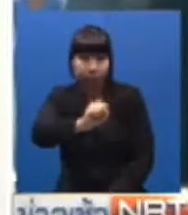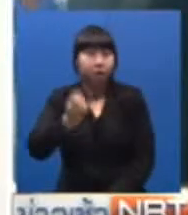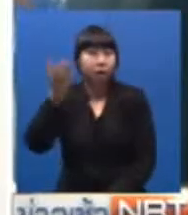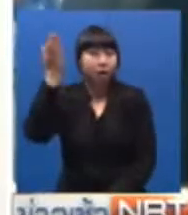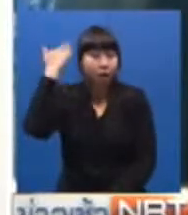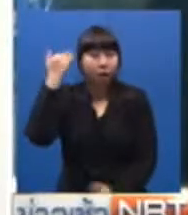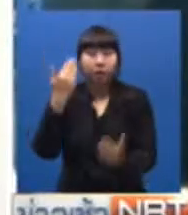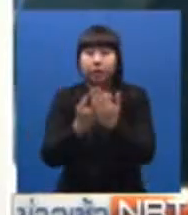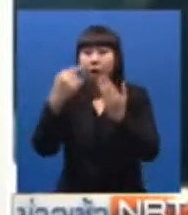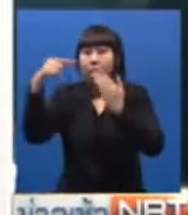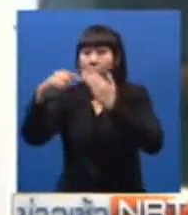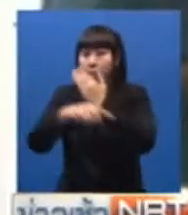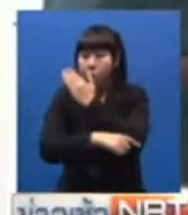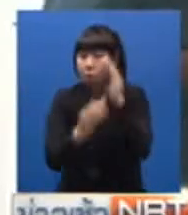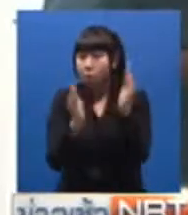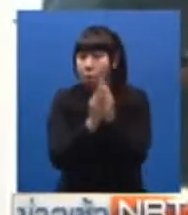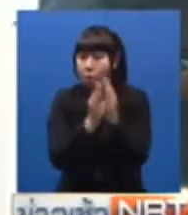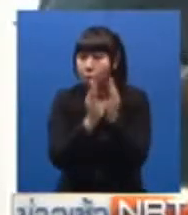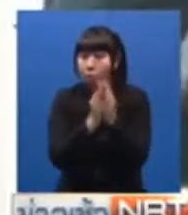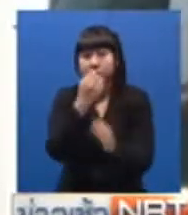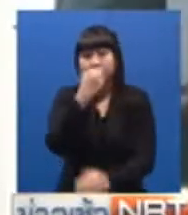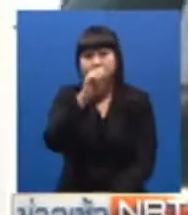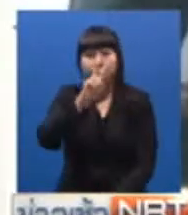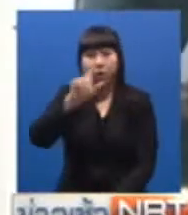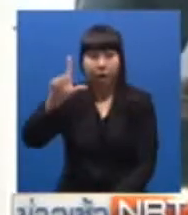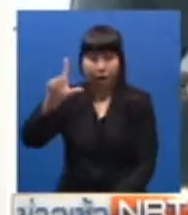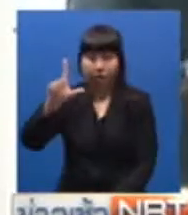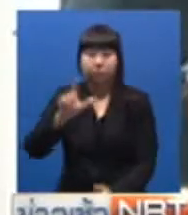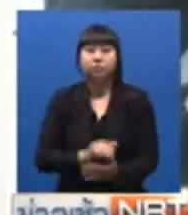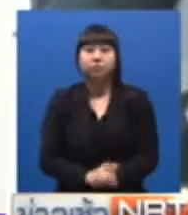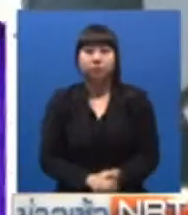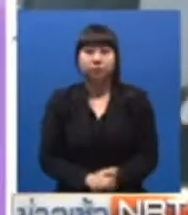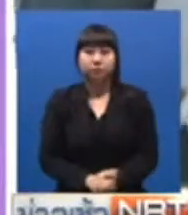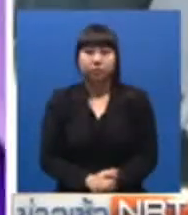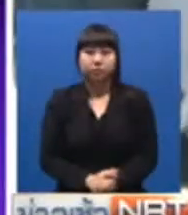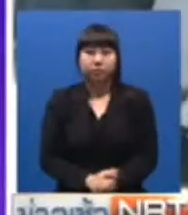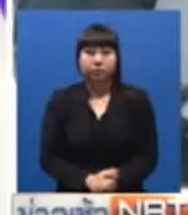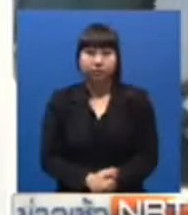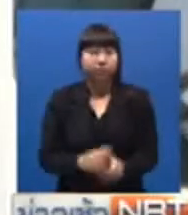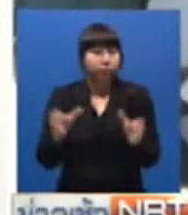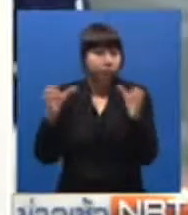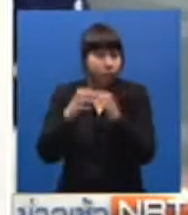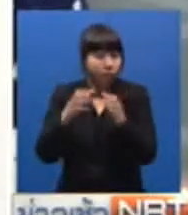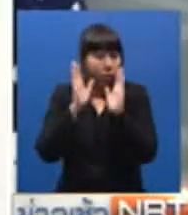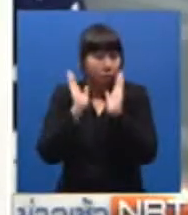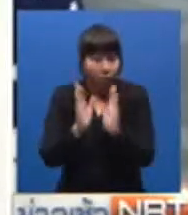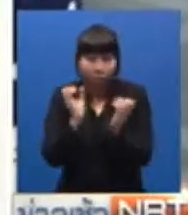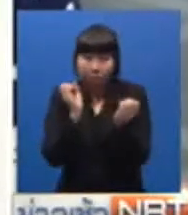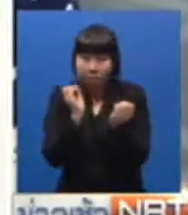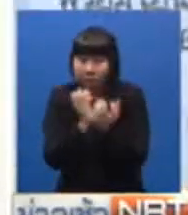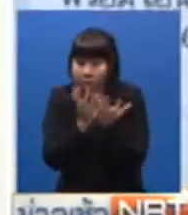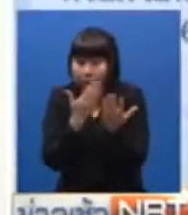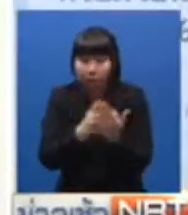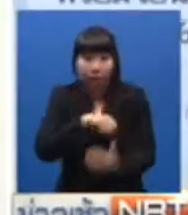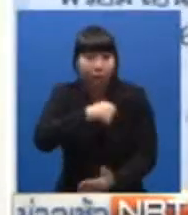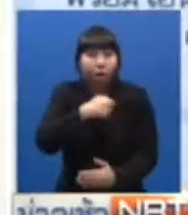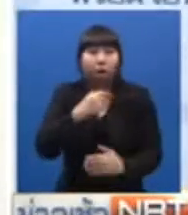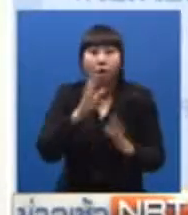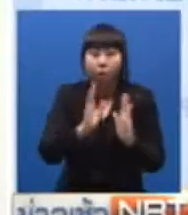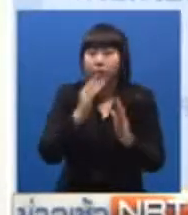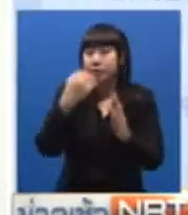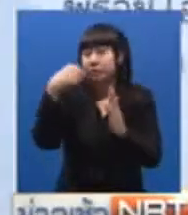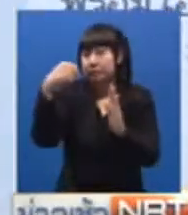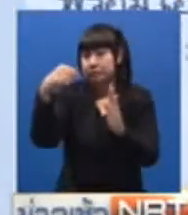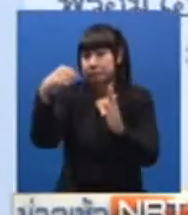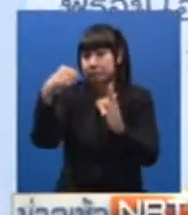เกินโกงเงินไปรวมแล้วก็กว่า 12ล้านบาททีเดียวค่ะโดยกลุ่มผู้เสียหายจากการเล่นแชร์ผ่านFacebookกว่า 10คน